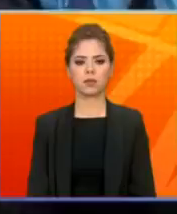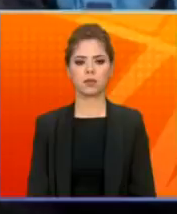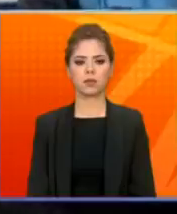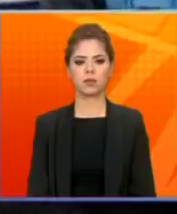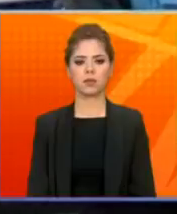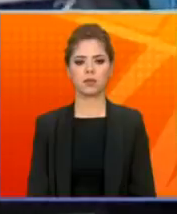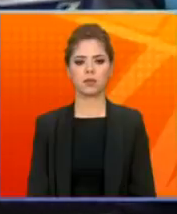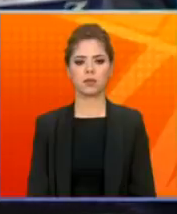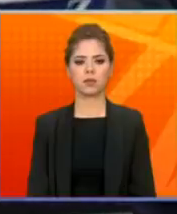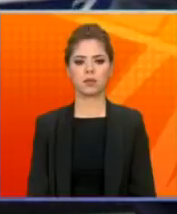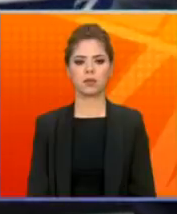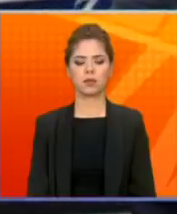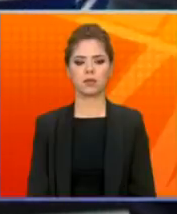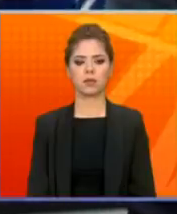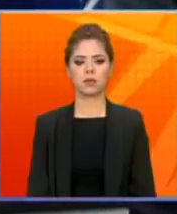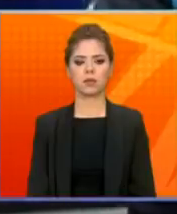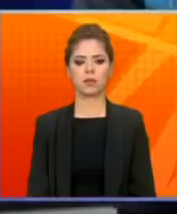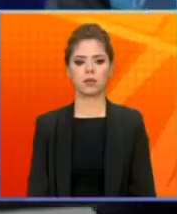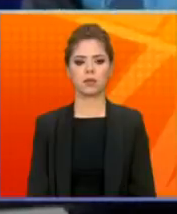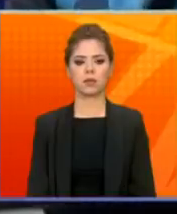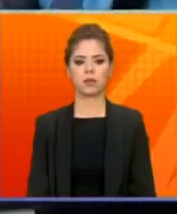74 dediniz yasak